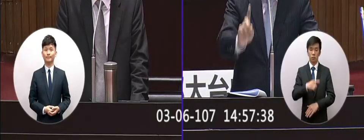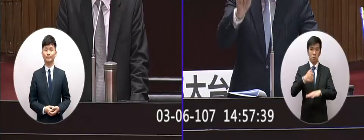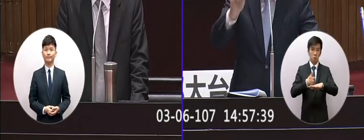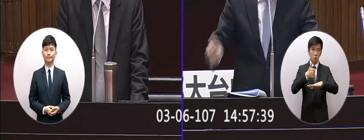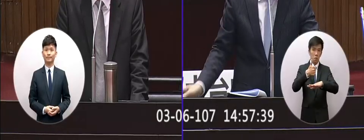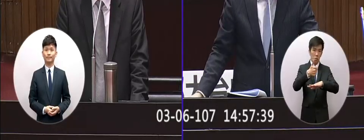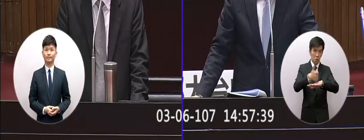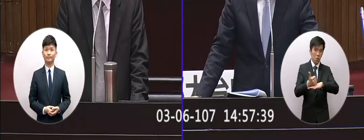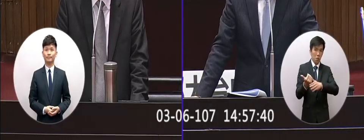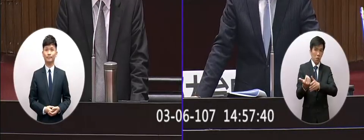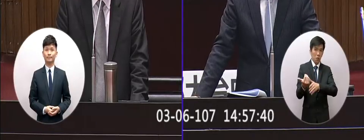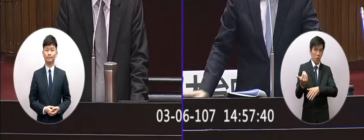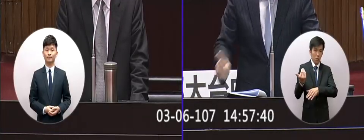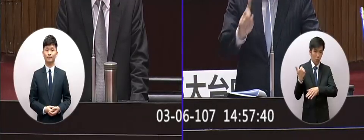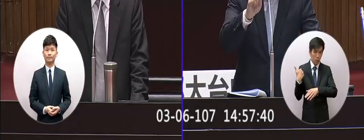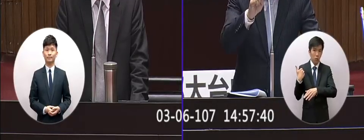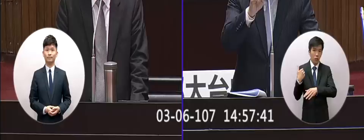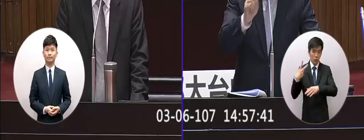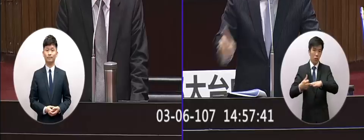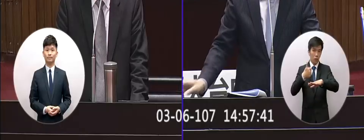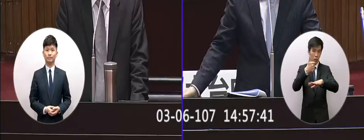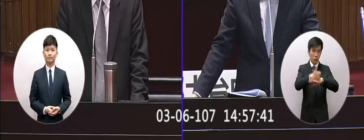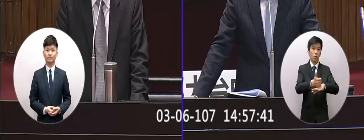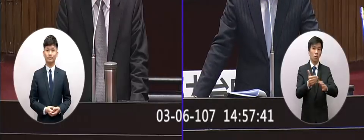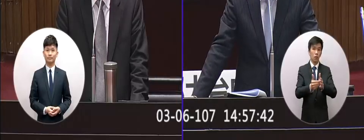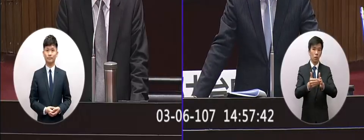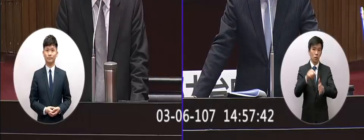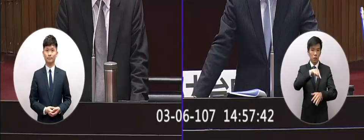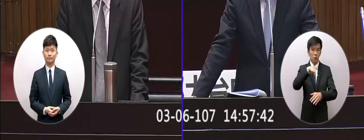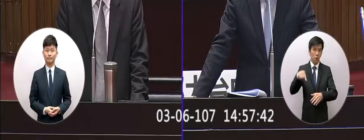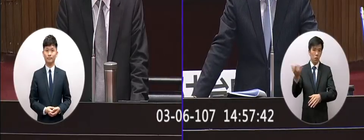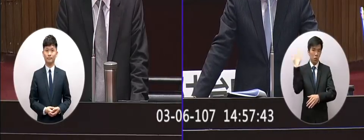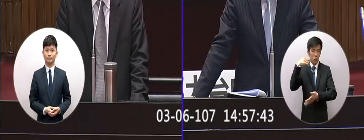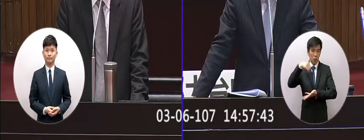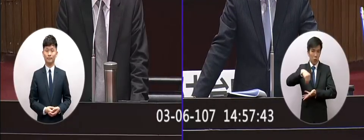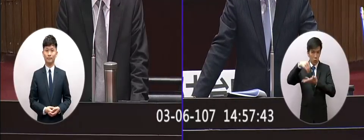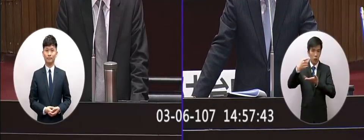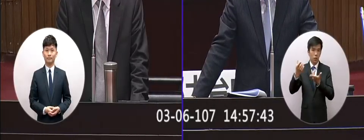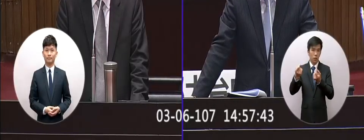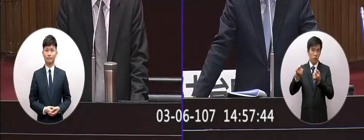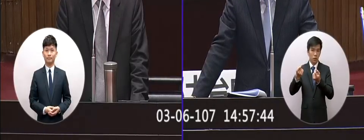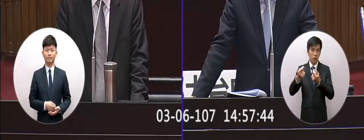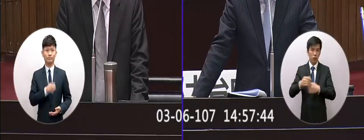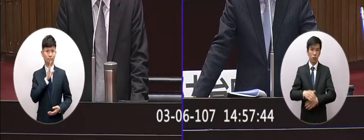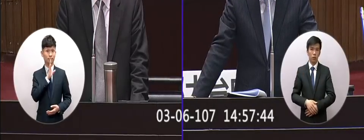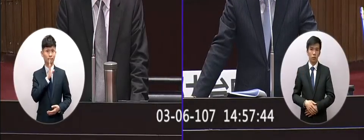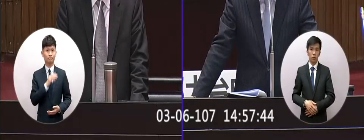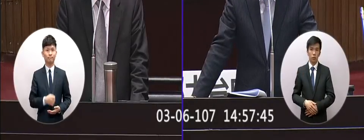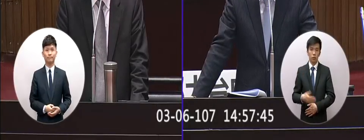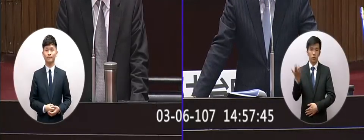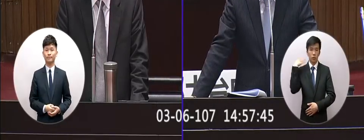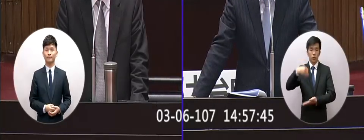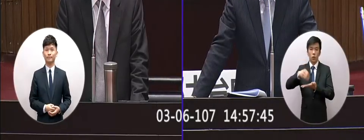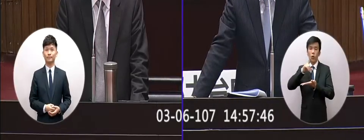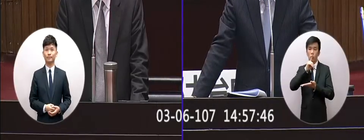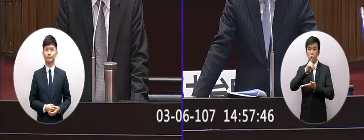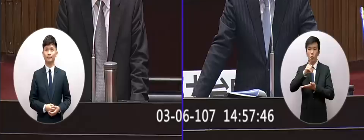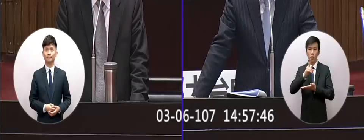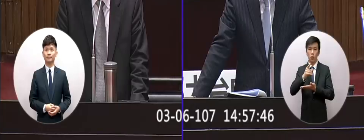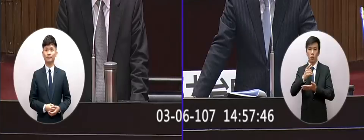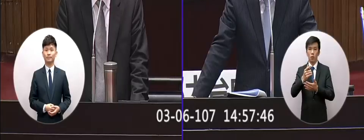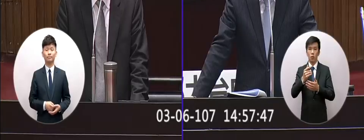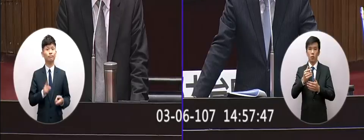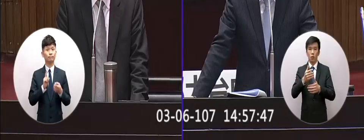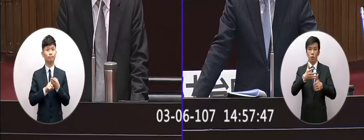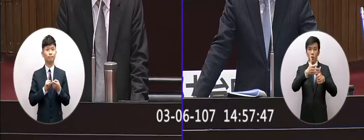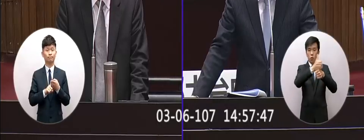跟之后，其实你都有提到一个议题，我不晓得你有没有特别注意。 是。 你都有提到迁都的议题耶。